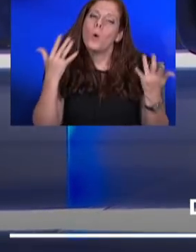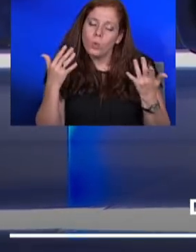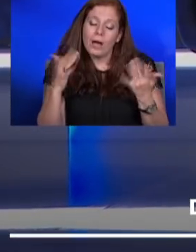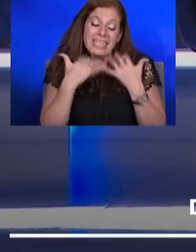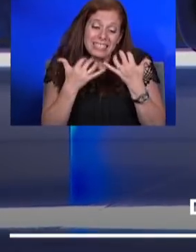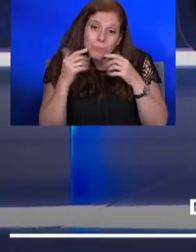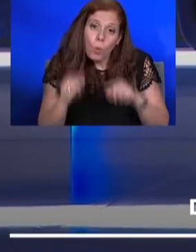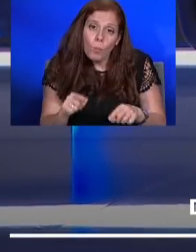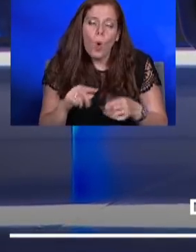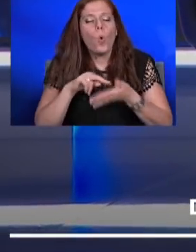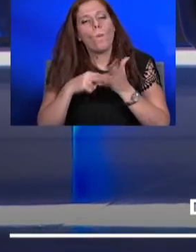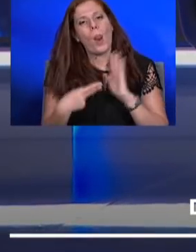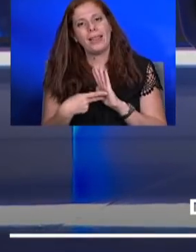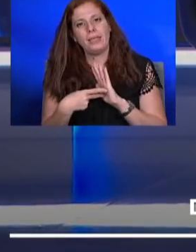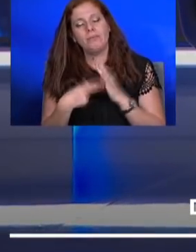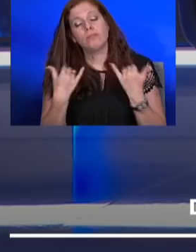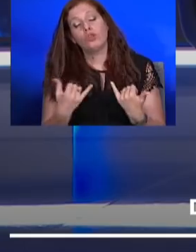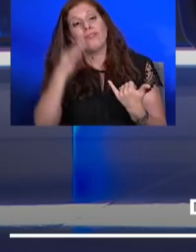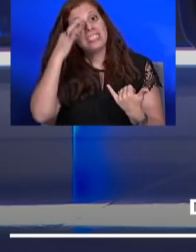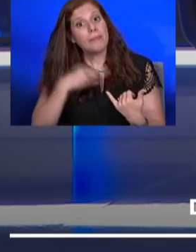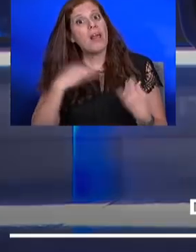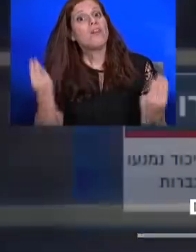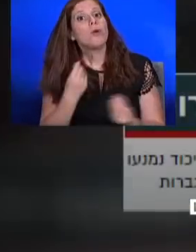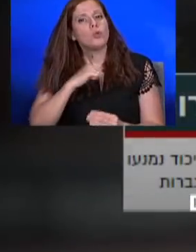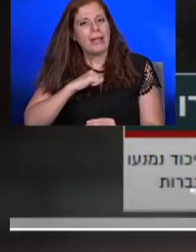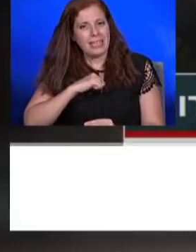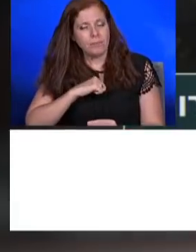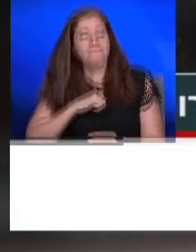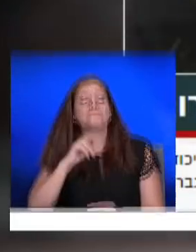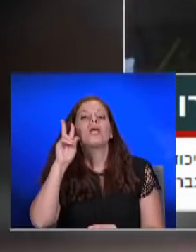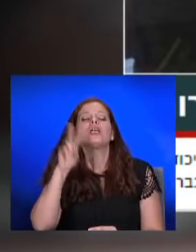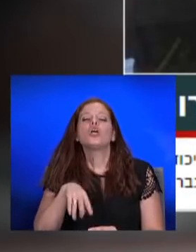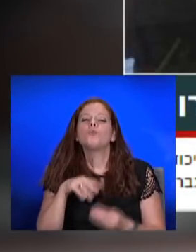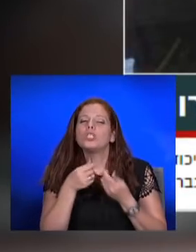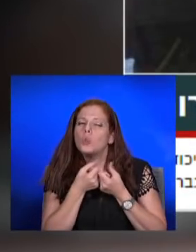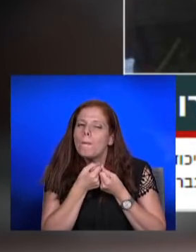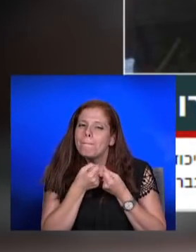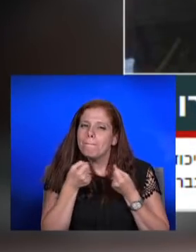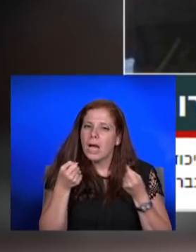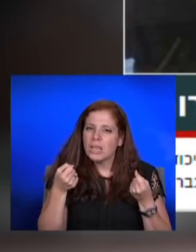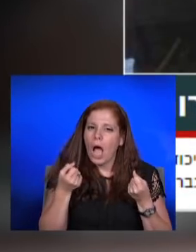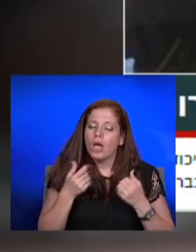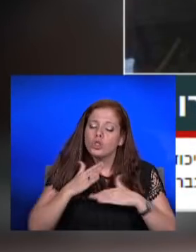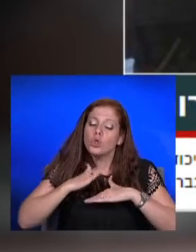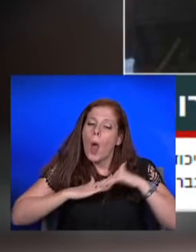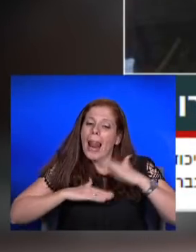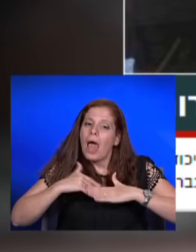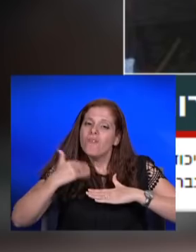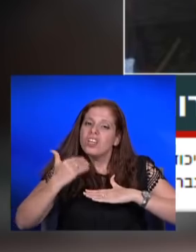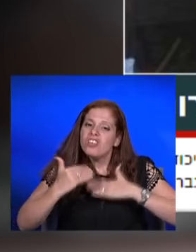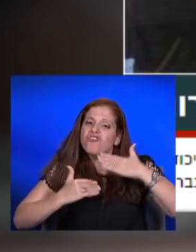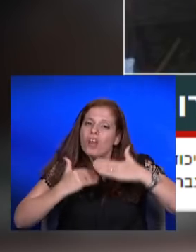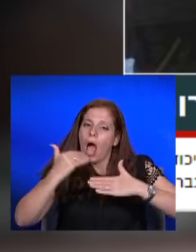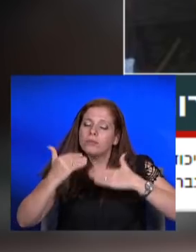שימי לב למשהו נורא מעניין. יש כאן איזשהו מתח שהולך ונבנה בין, במיוחד החרדלים,